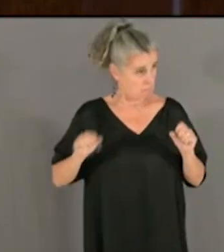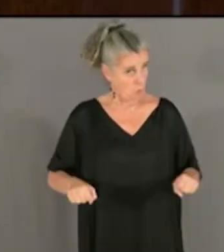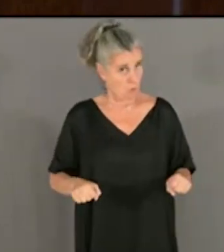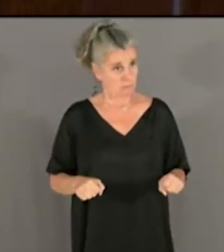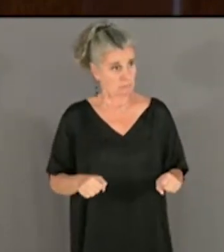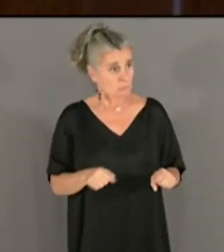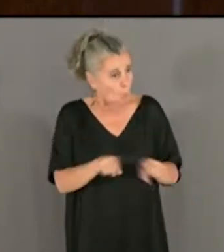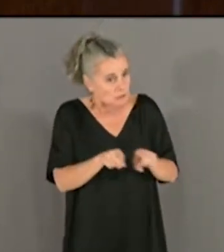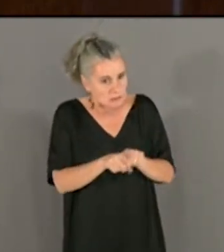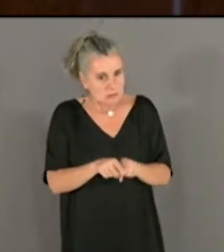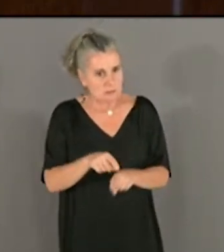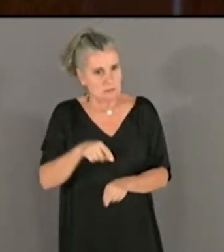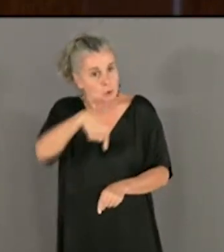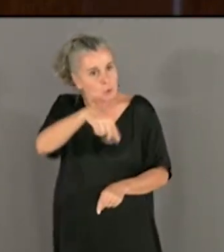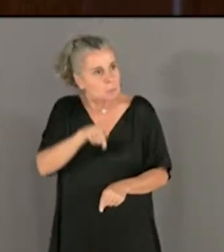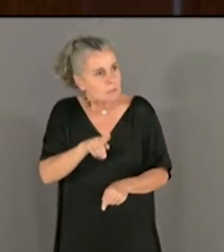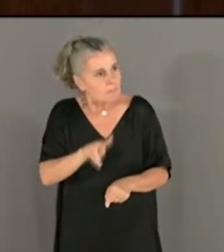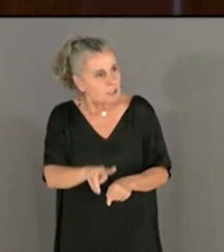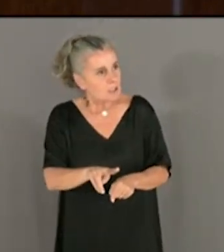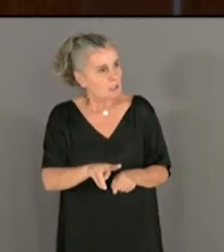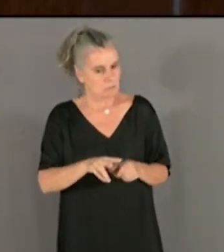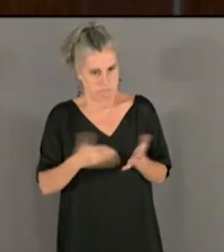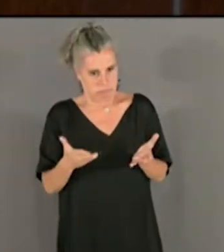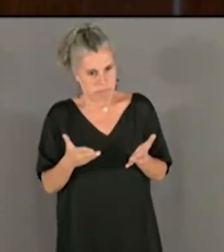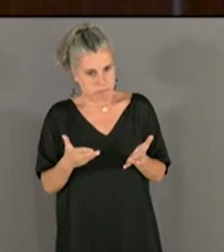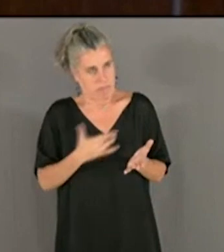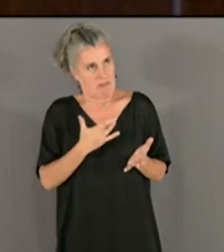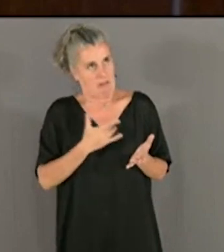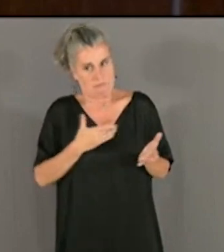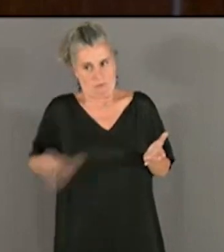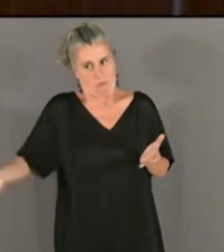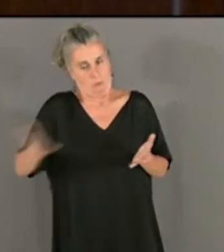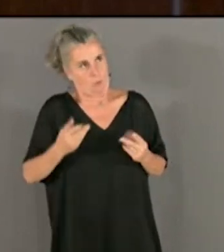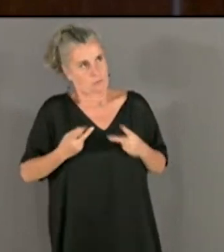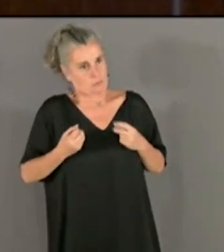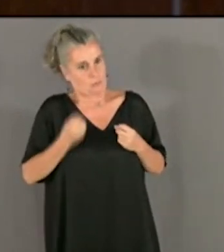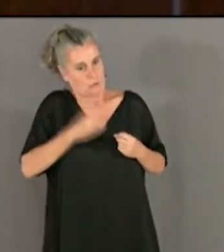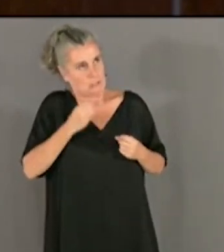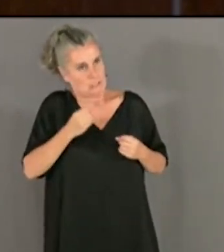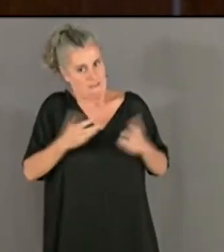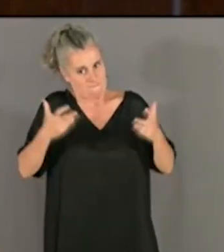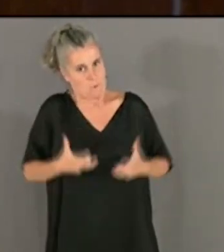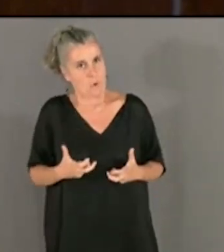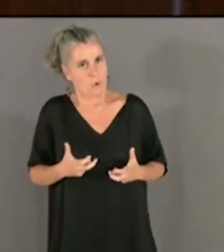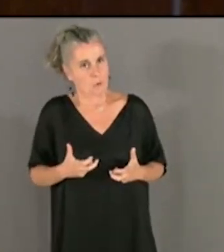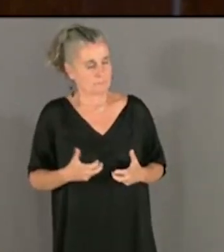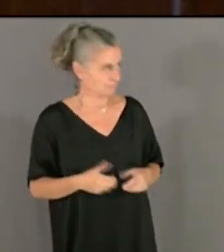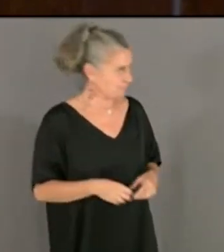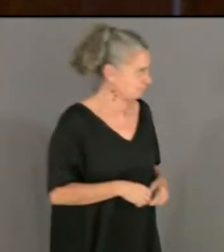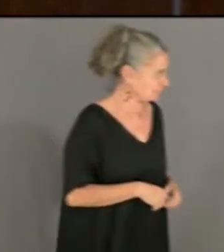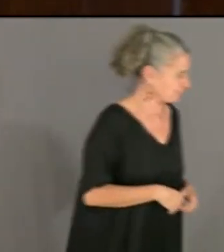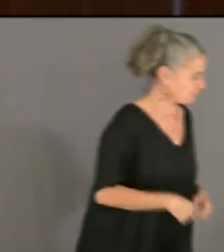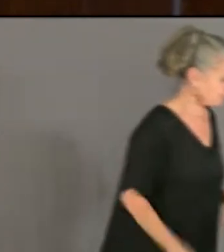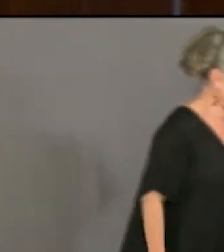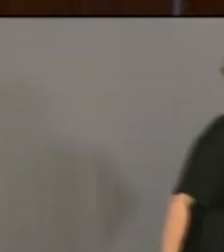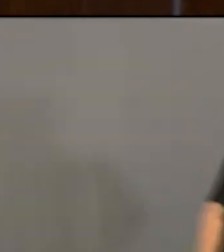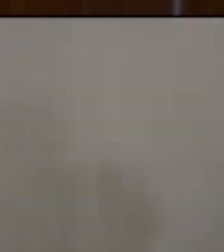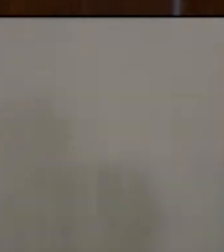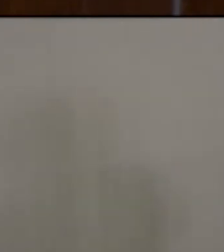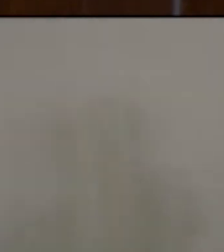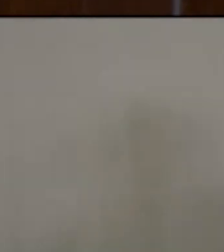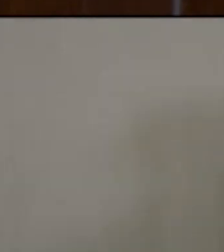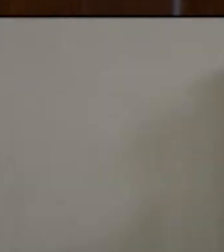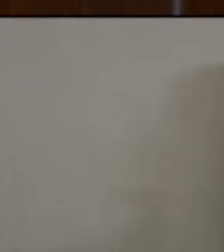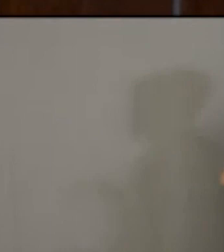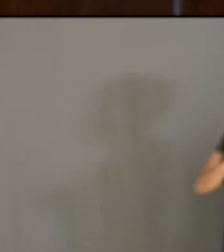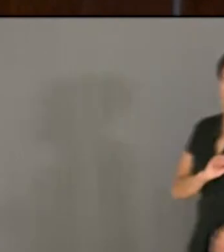QPV, qui méritent eux aussi que l'on s'intéresse à leur quotidien. Et un dernier point. Je vais très rapidement,